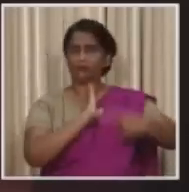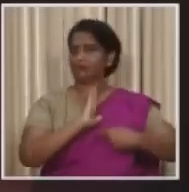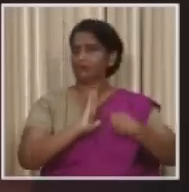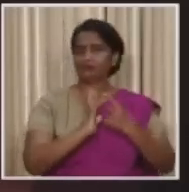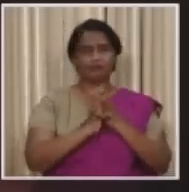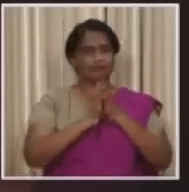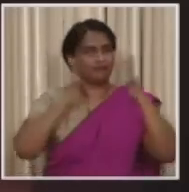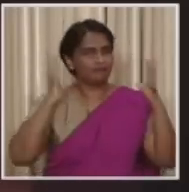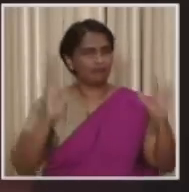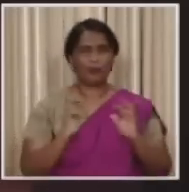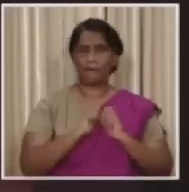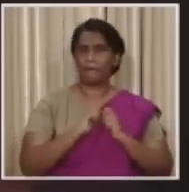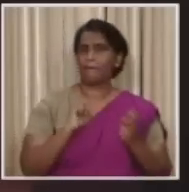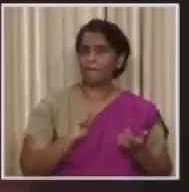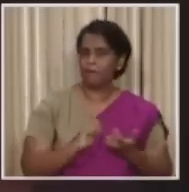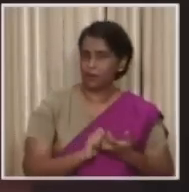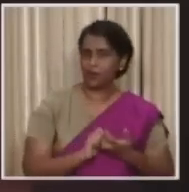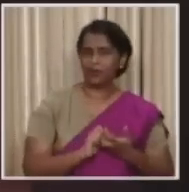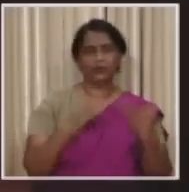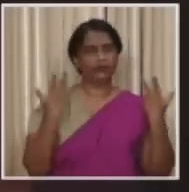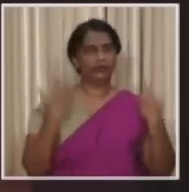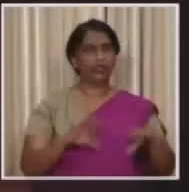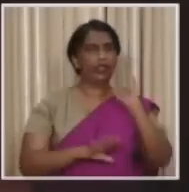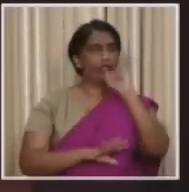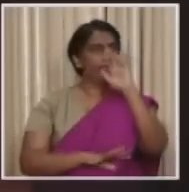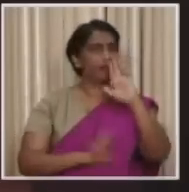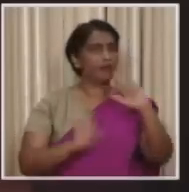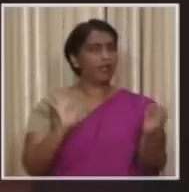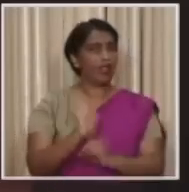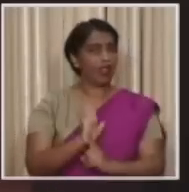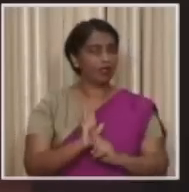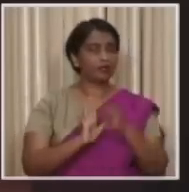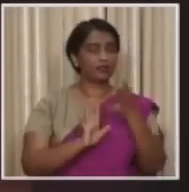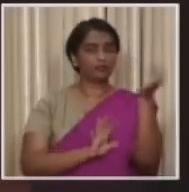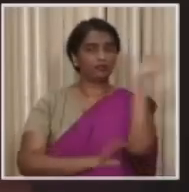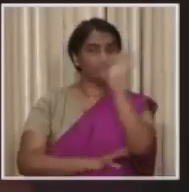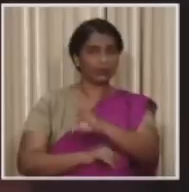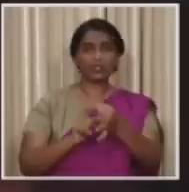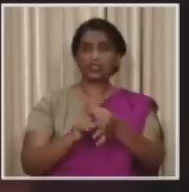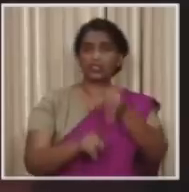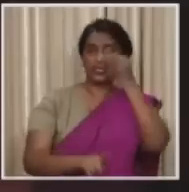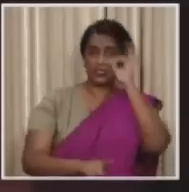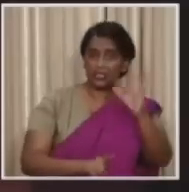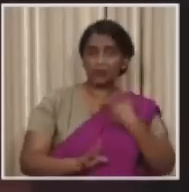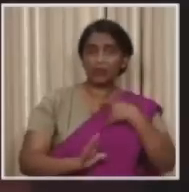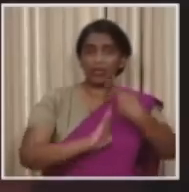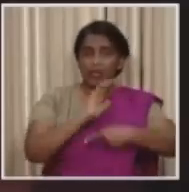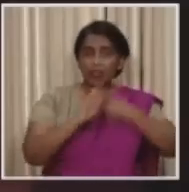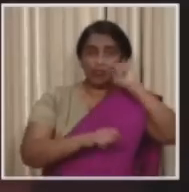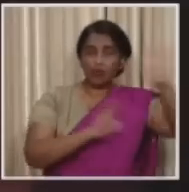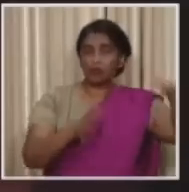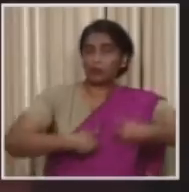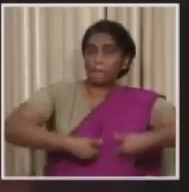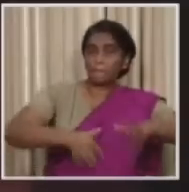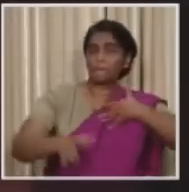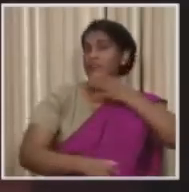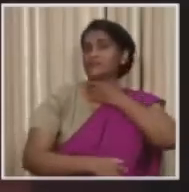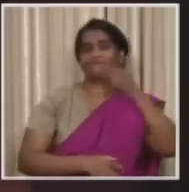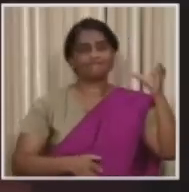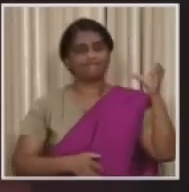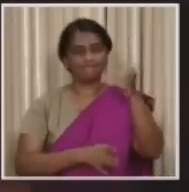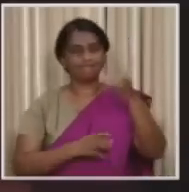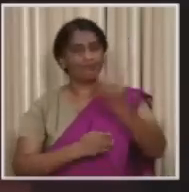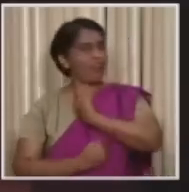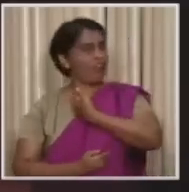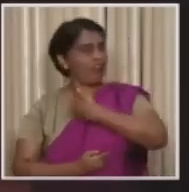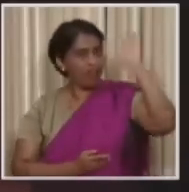මහා ව්‍යසනයක් ඇති වෙලා මේ 69 ලක්ෂයකින් පත්තුණු ජනාධිපතිව රටේ ජනතාව මහපාරේ ගිහිල්ලා බෙල්ලෙන් අල්ලලා එළියට